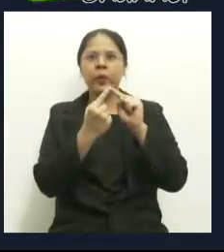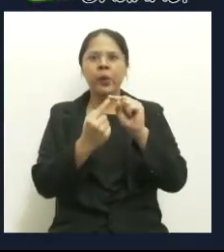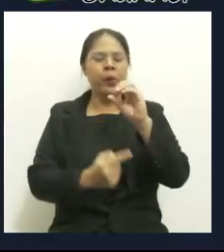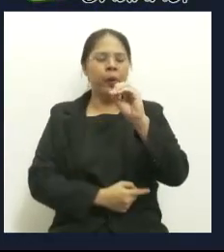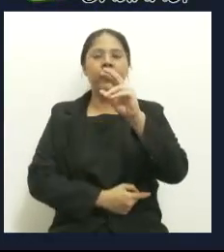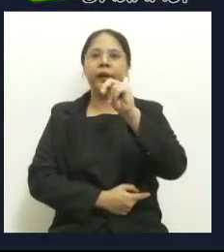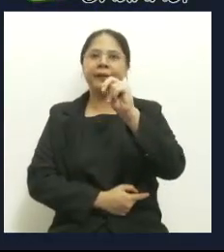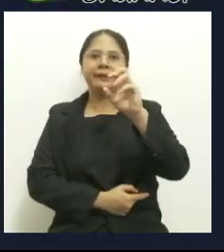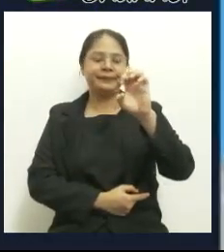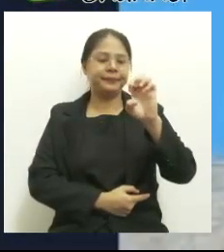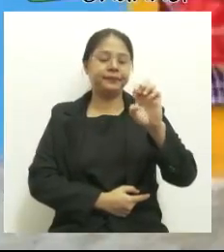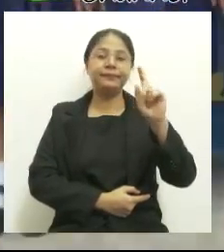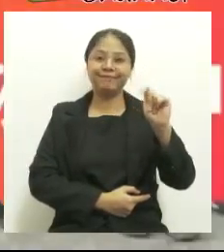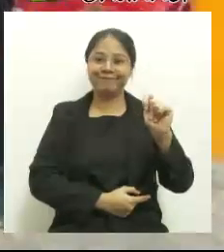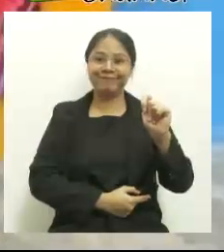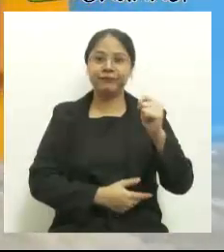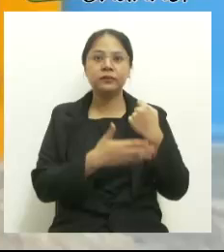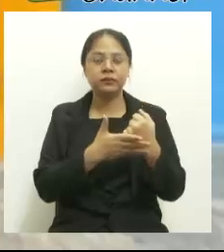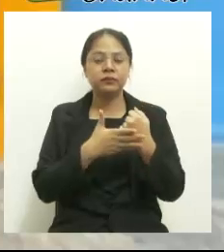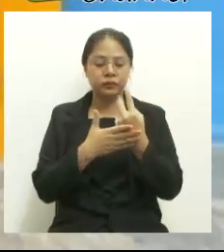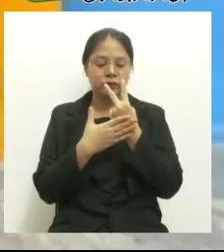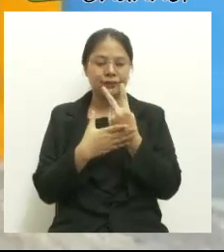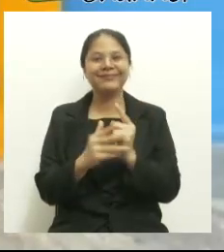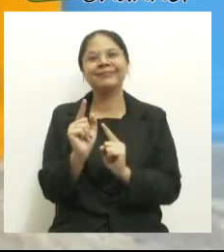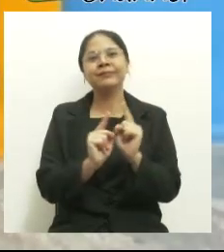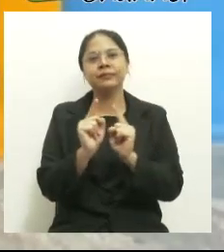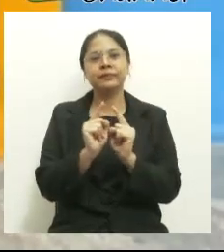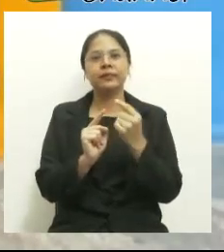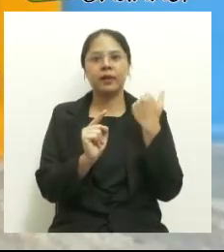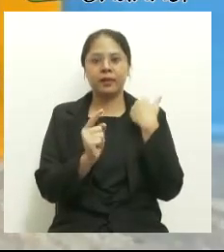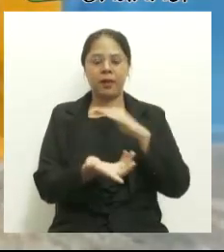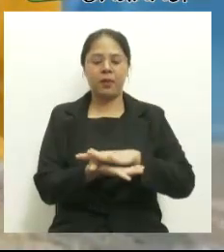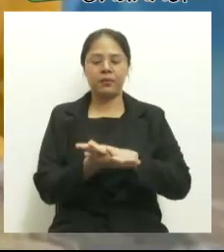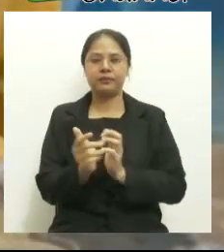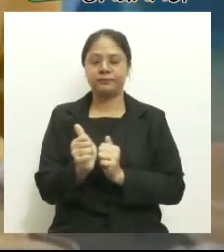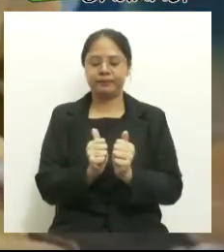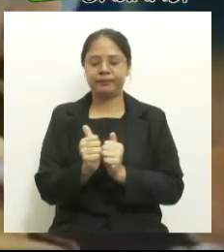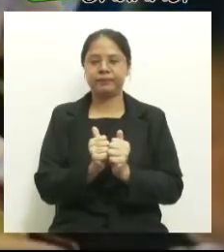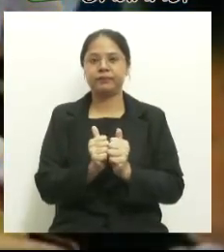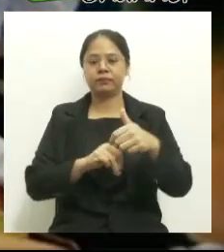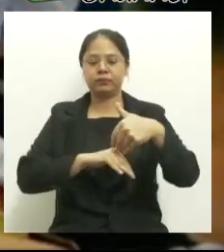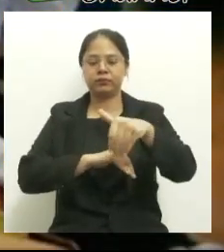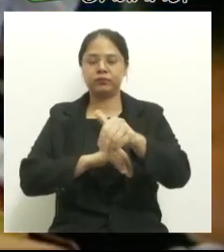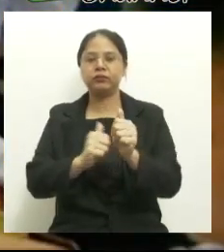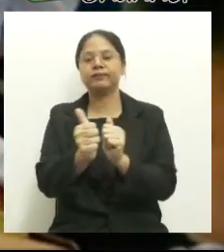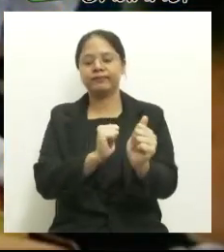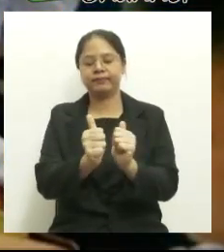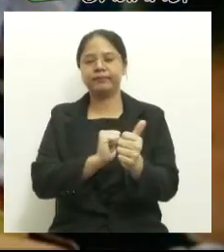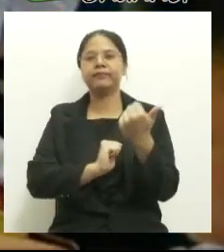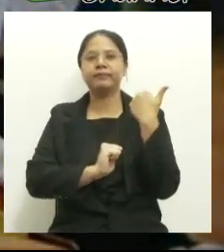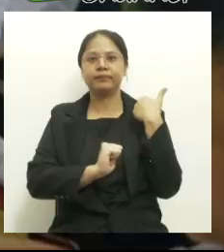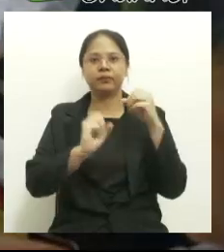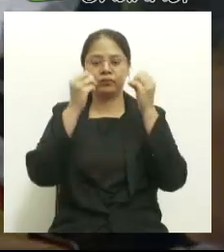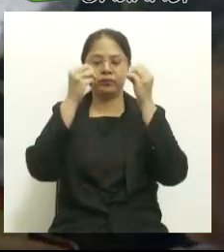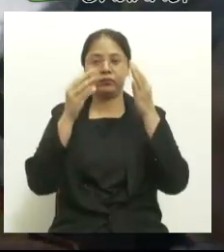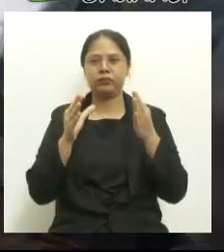ขึ้นโดยพิจารณาจากปัจจัยต่างๆทั้งภายในและภายนอกโรงเรียนพัฒนาครูให้มีความรู้ความสามารถในการจั